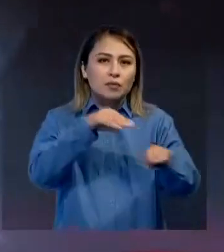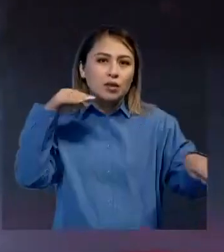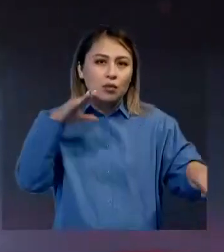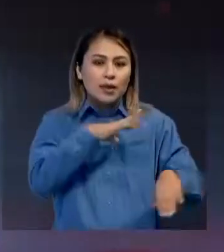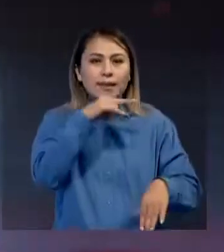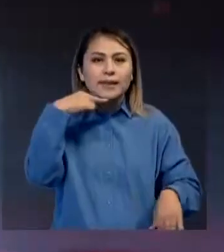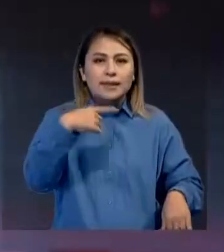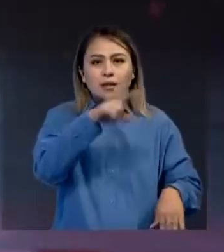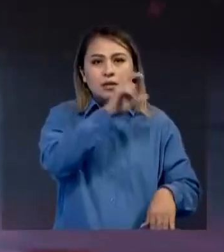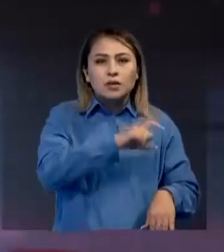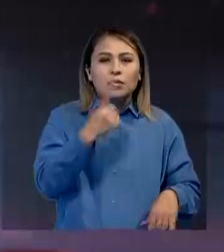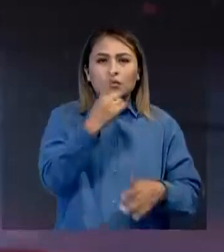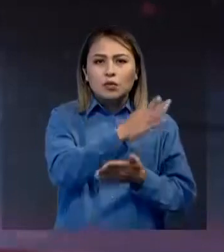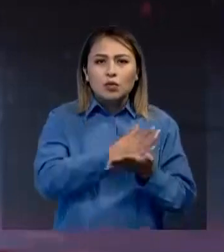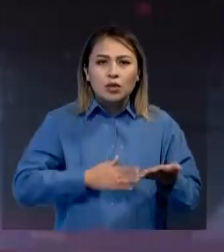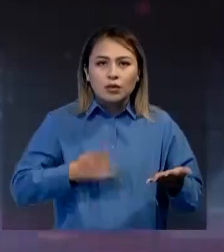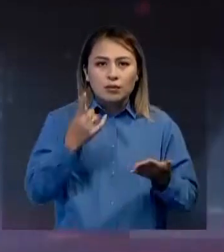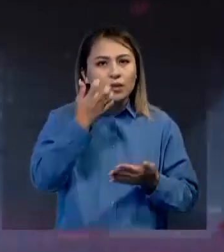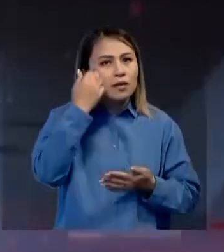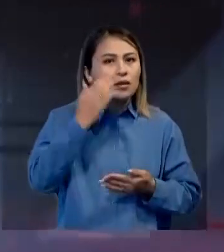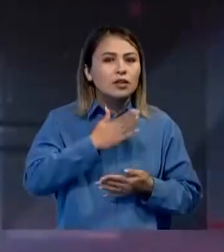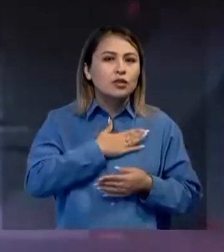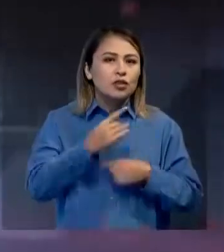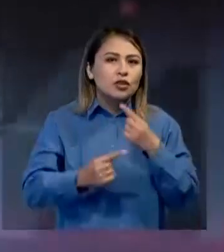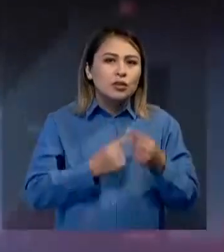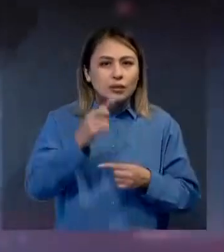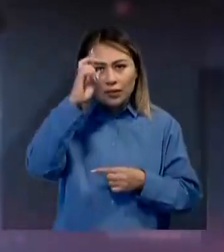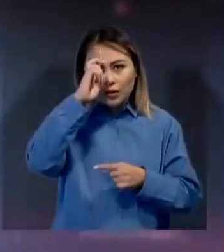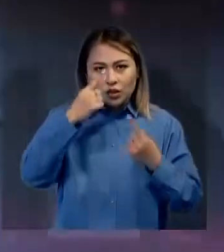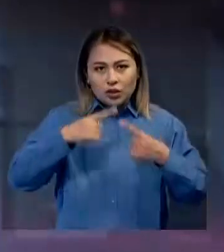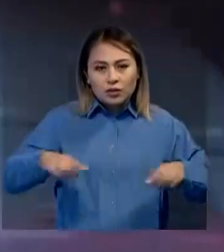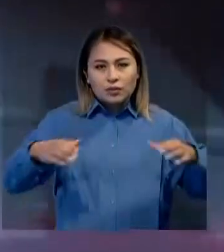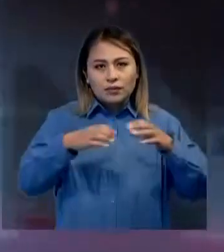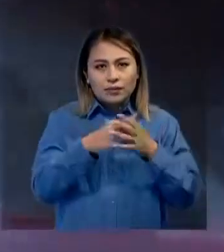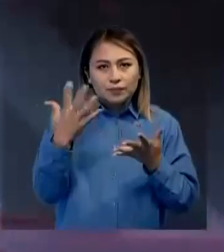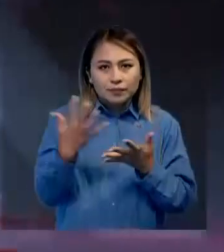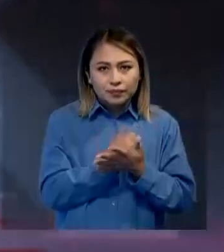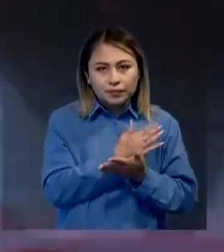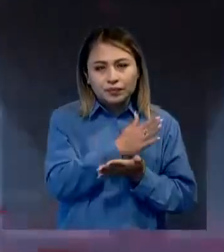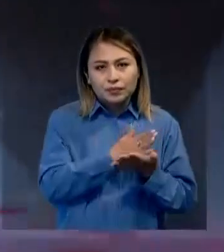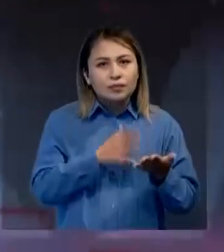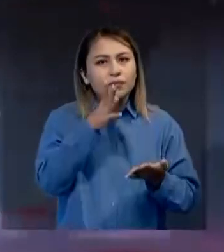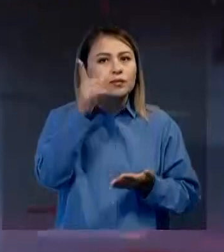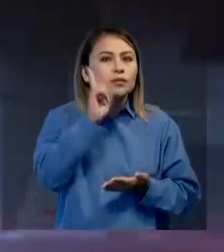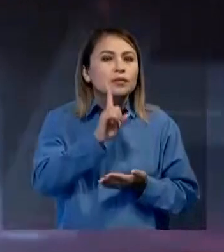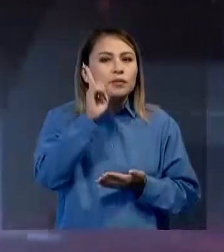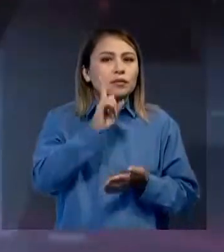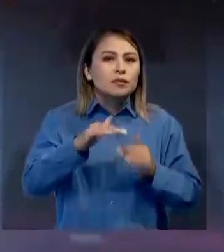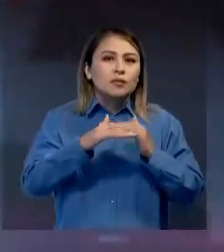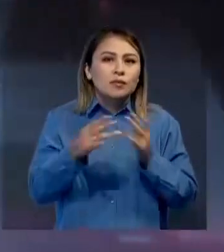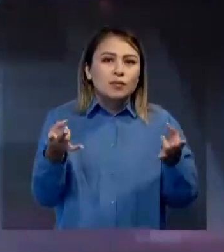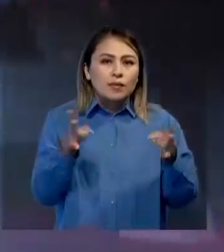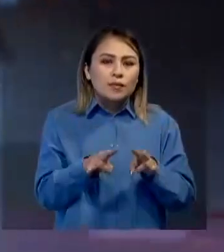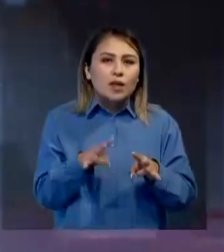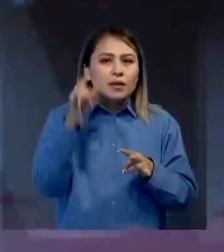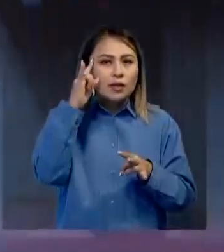кептеліс пайда болған. Ресей азаматтарының бір бөлігі біз арқылы өзге мемлекеттерге өтіп жатса, енді бір бөлігі уақытша елде қалуды